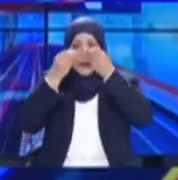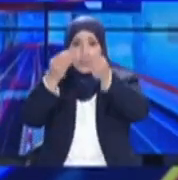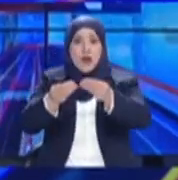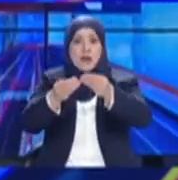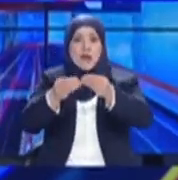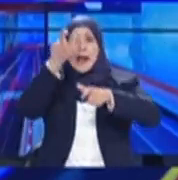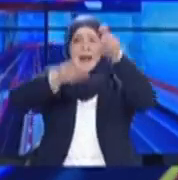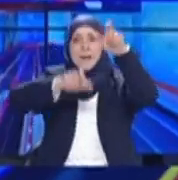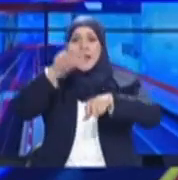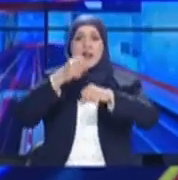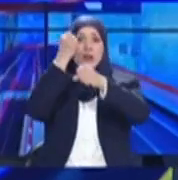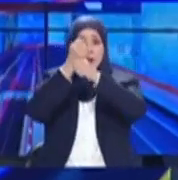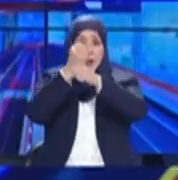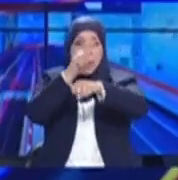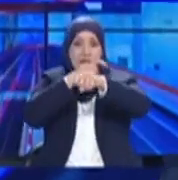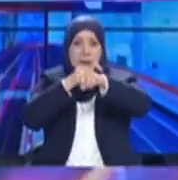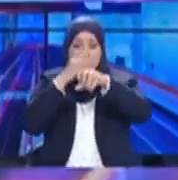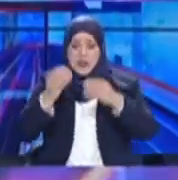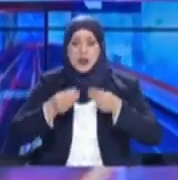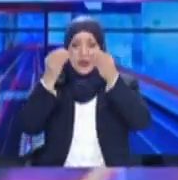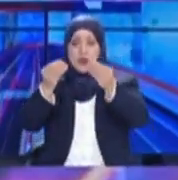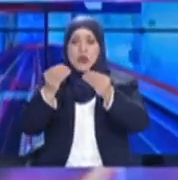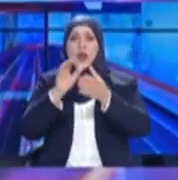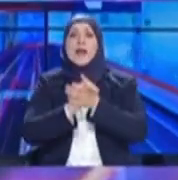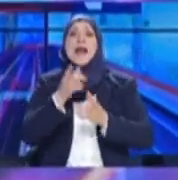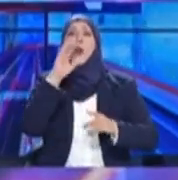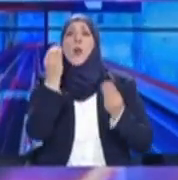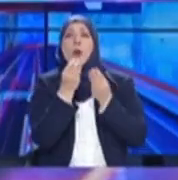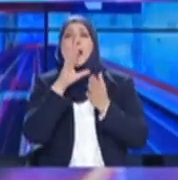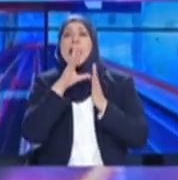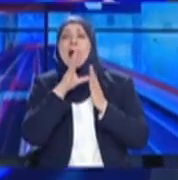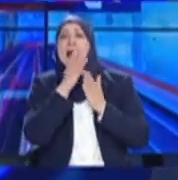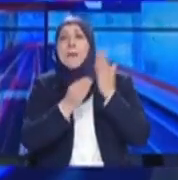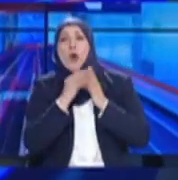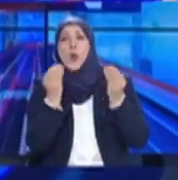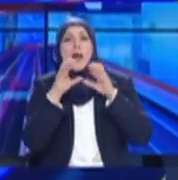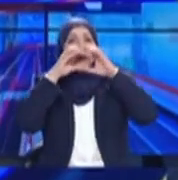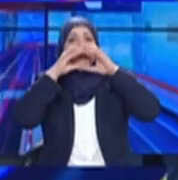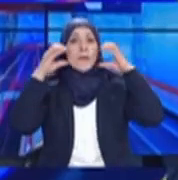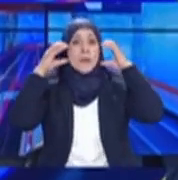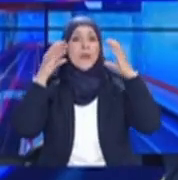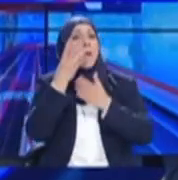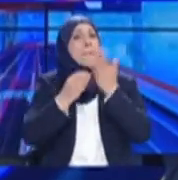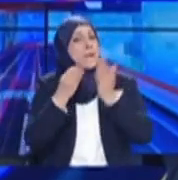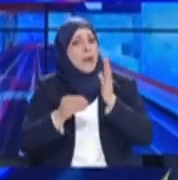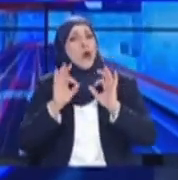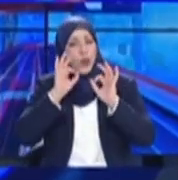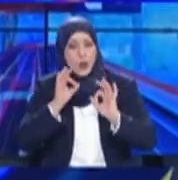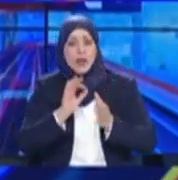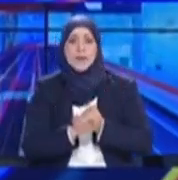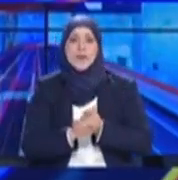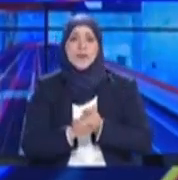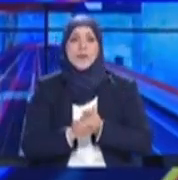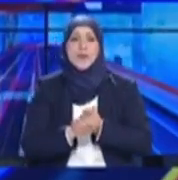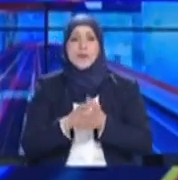شخصي فما عندنا نقص اللي موجودين في المكسيك اللي هو